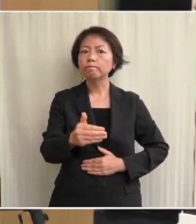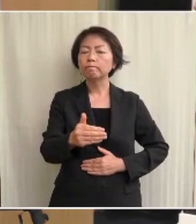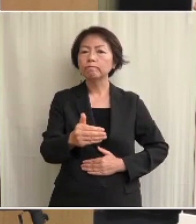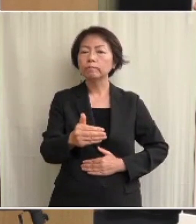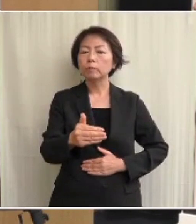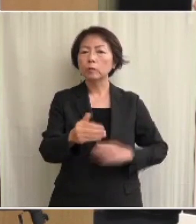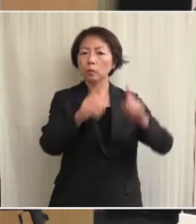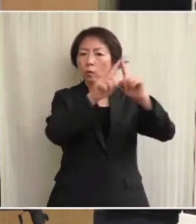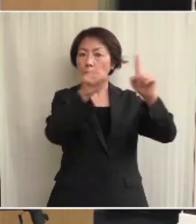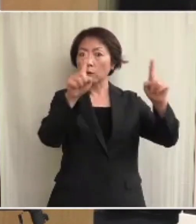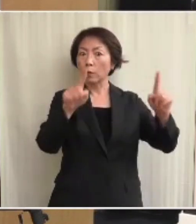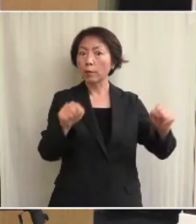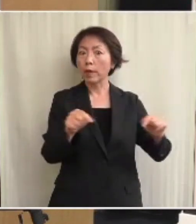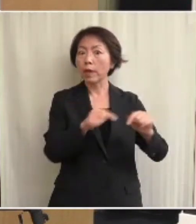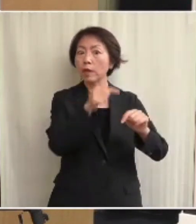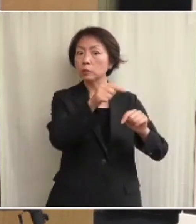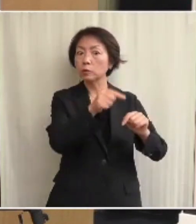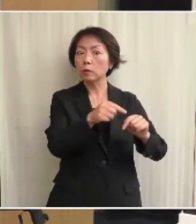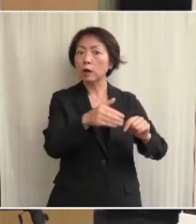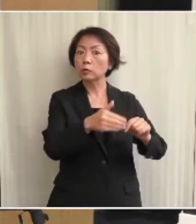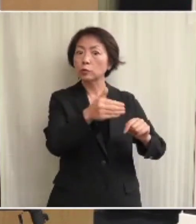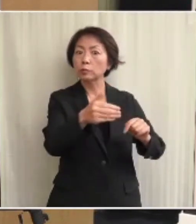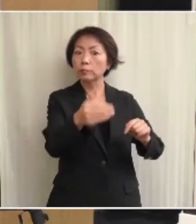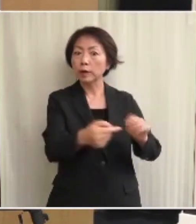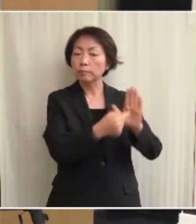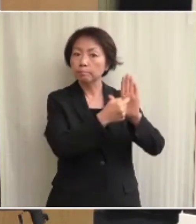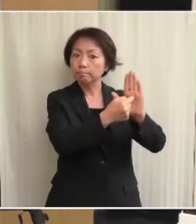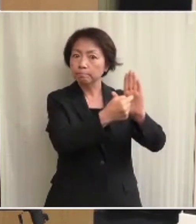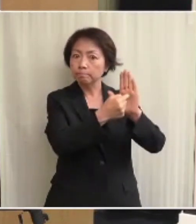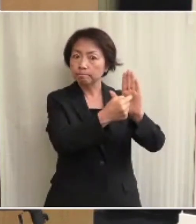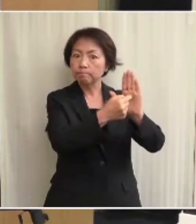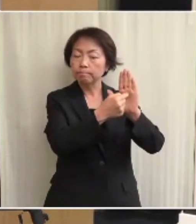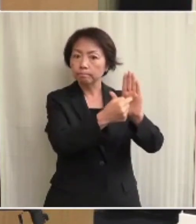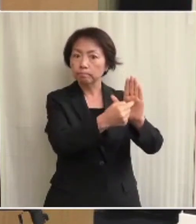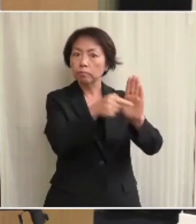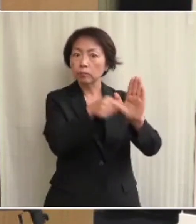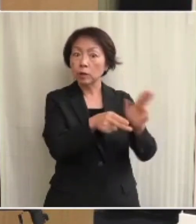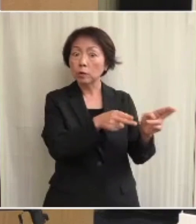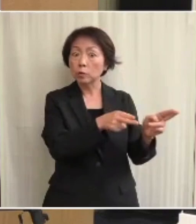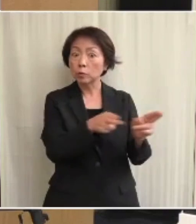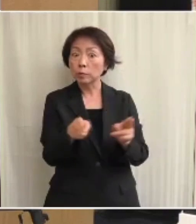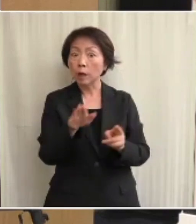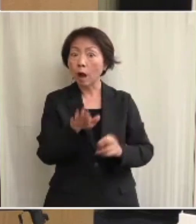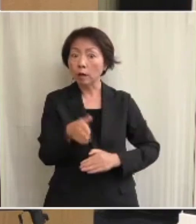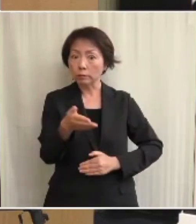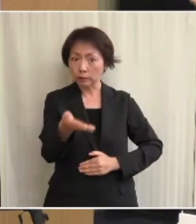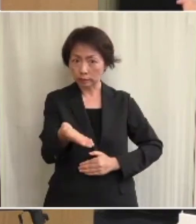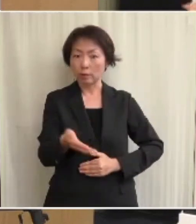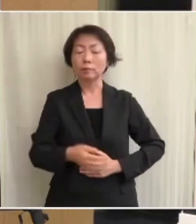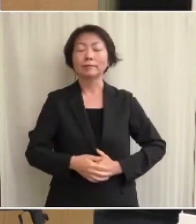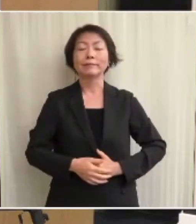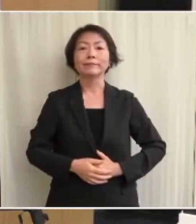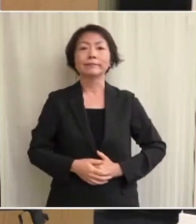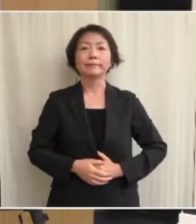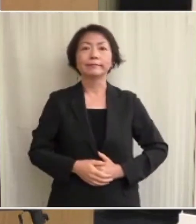はこう順番に流れるような形でもうシステム化されてるんです。